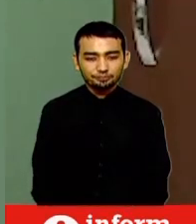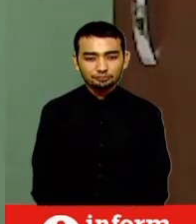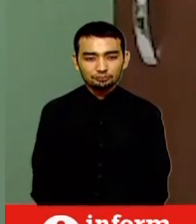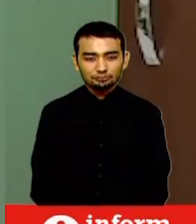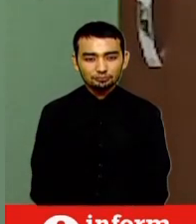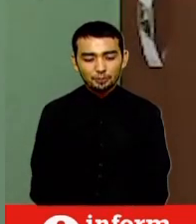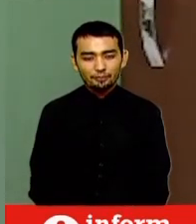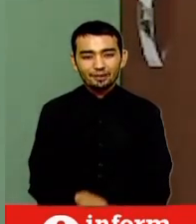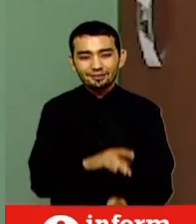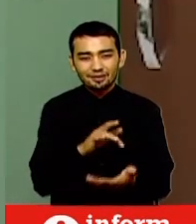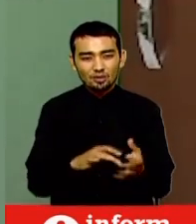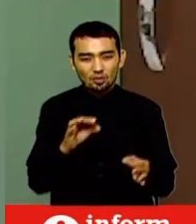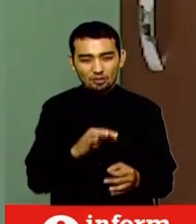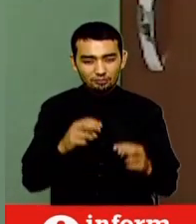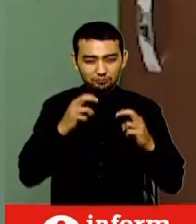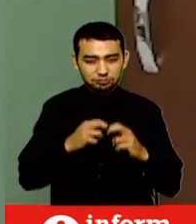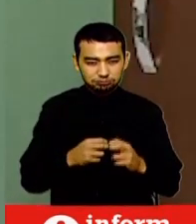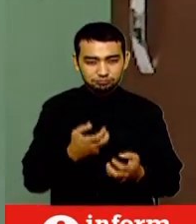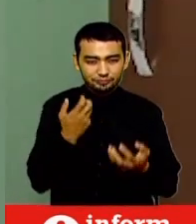Пациенту проведено всестороннее обследование,